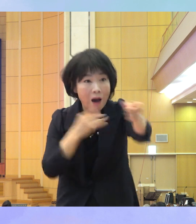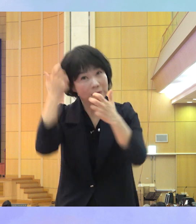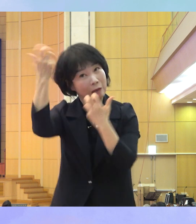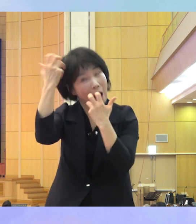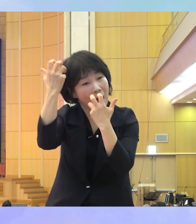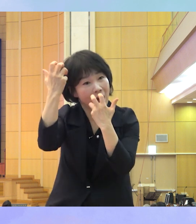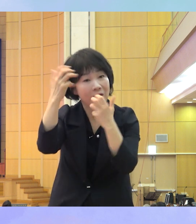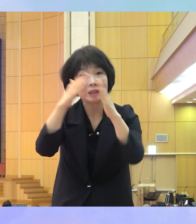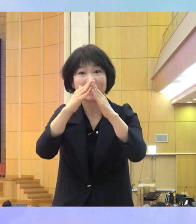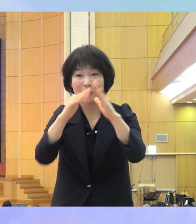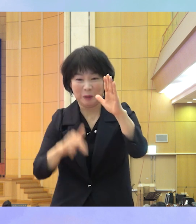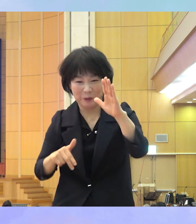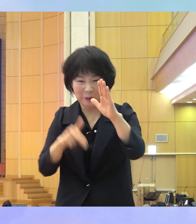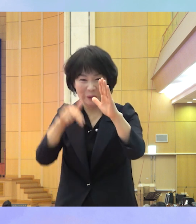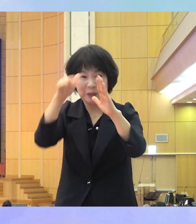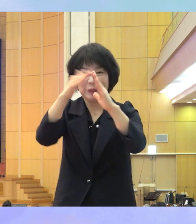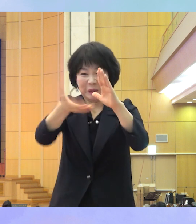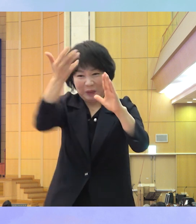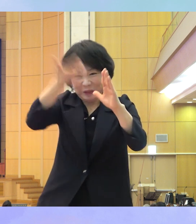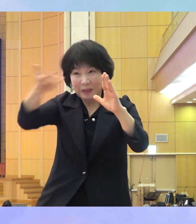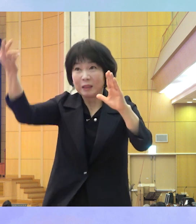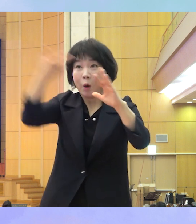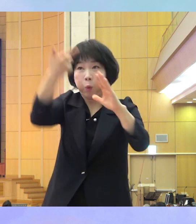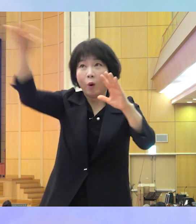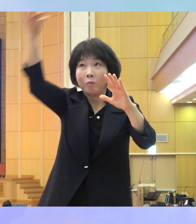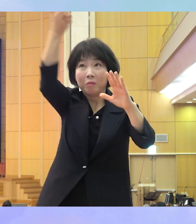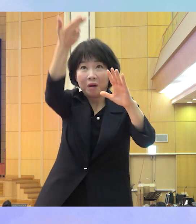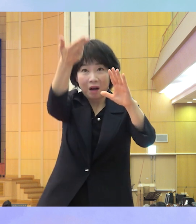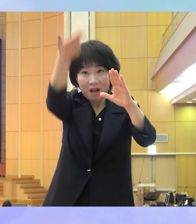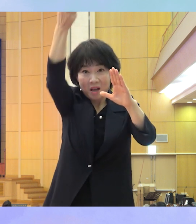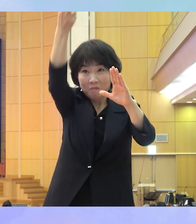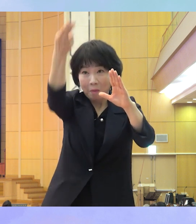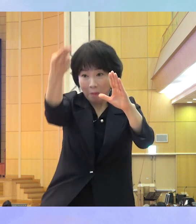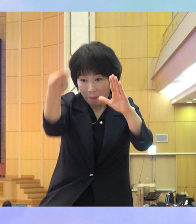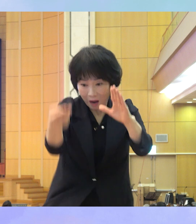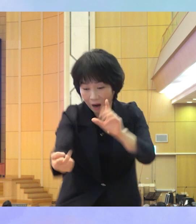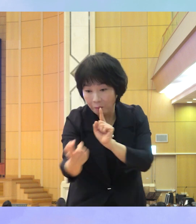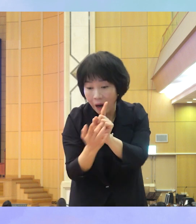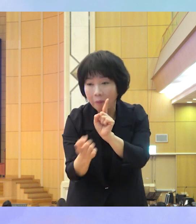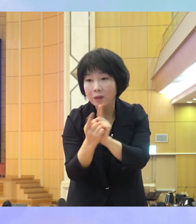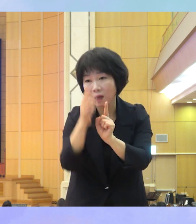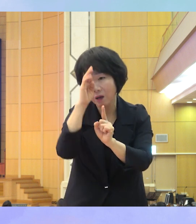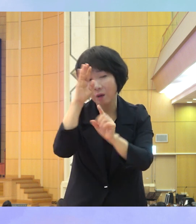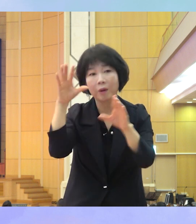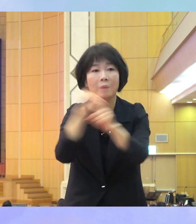할렐루야. 먼저 만날 기회를 얻은 거야. 이게 중요하단 말이에요. 이게